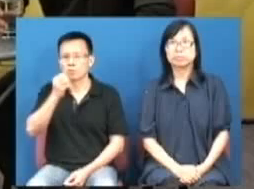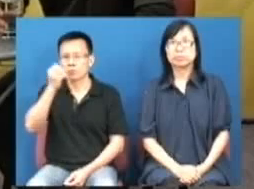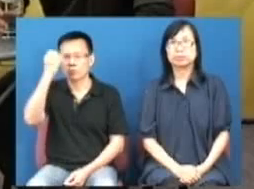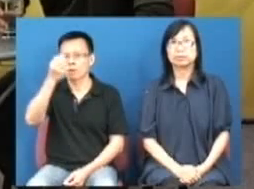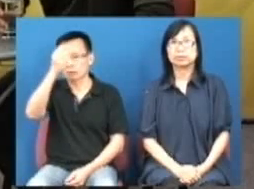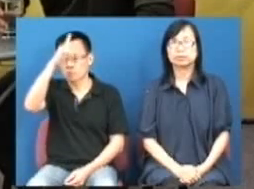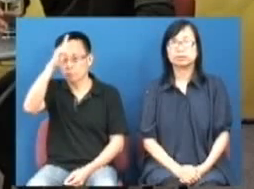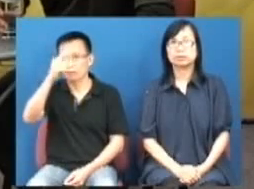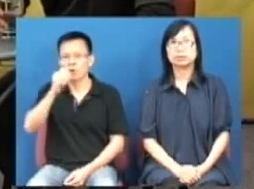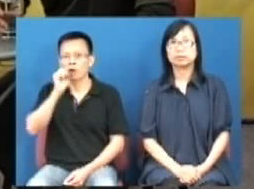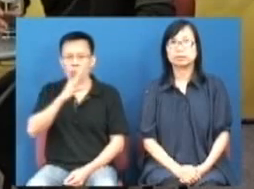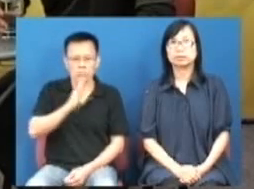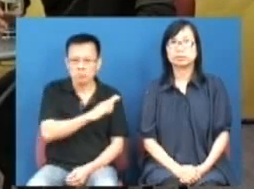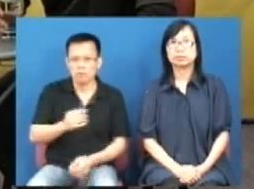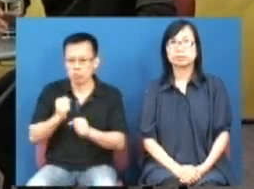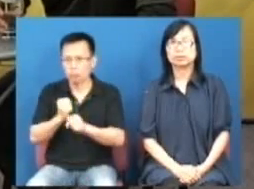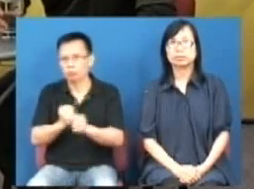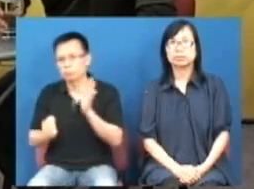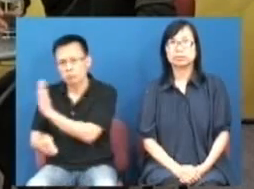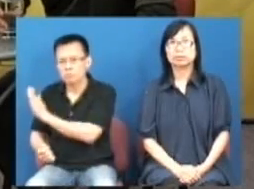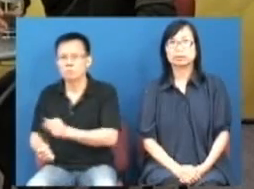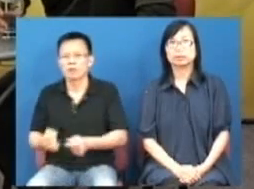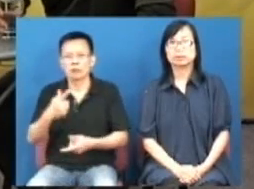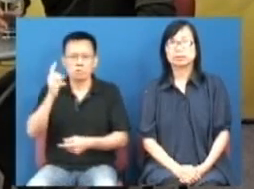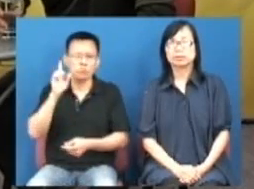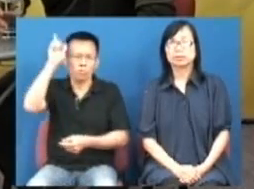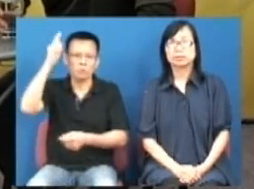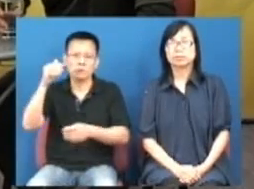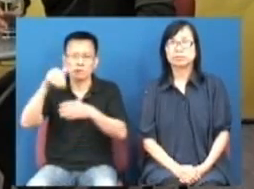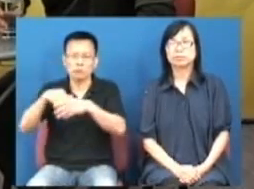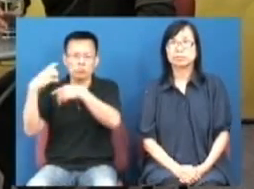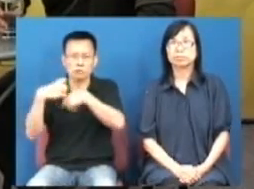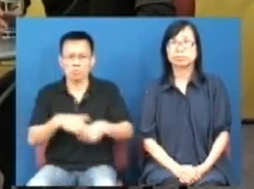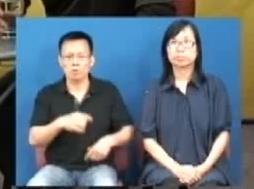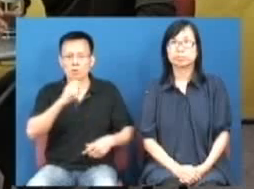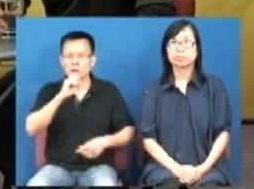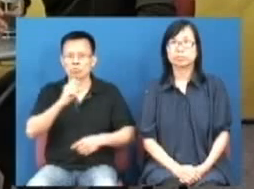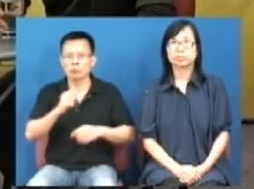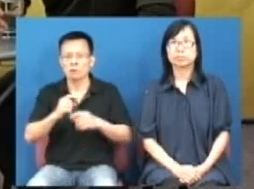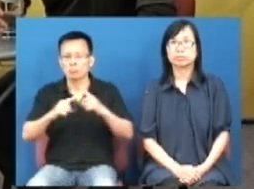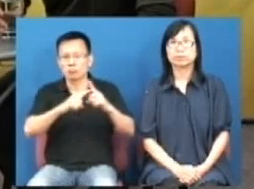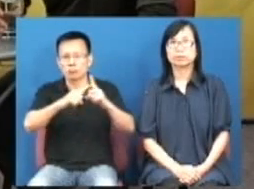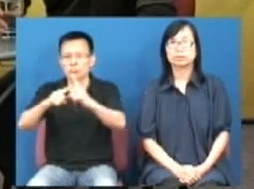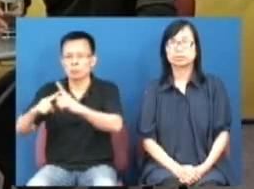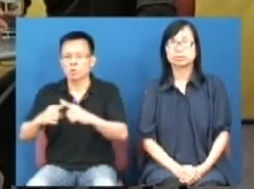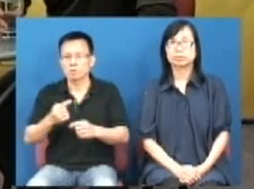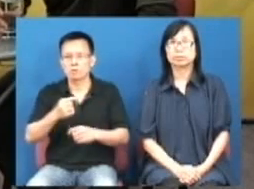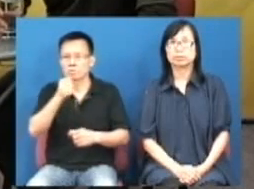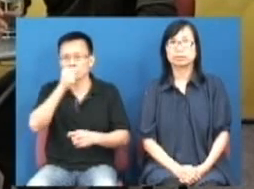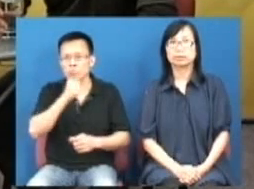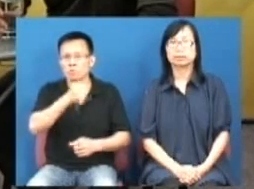的。我們曾經呢在上一次的選舉裡，我記得呢是有民間的網上媒體去做採